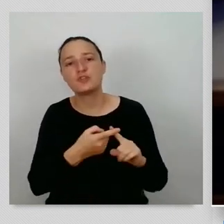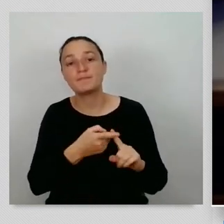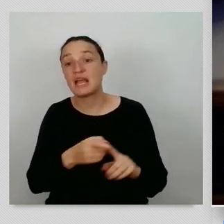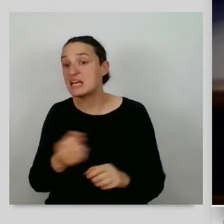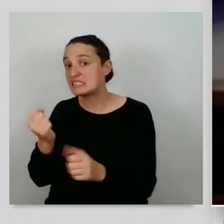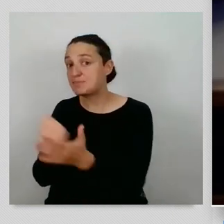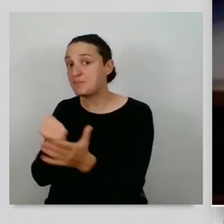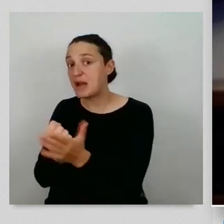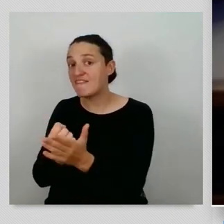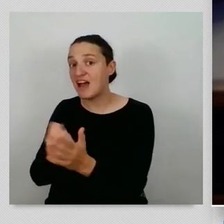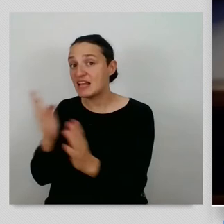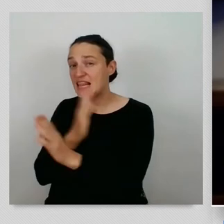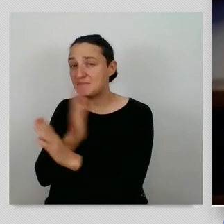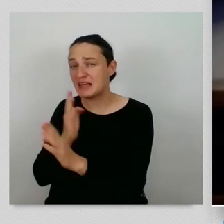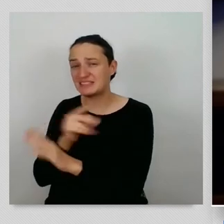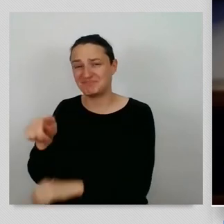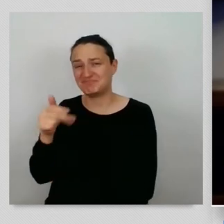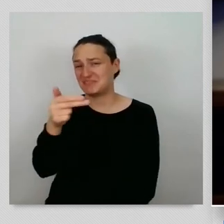klimatyczne stały się tematem